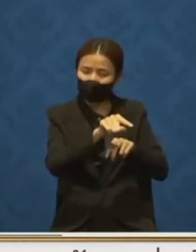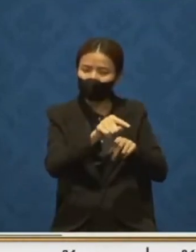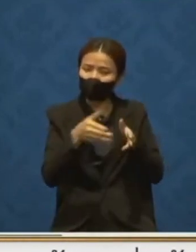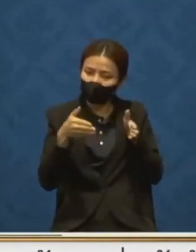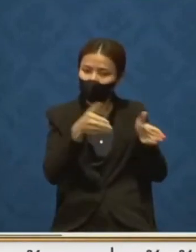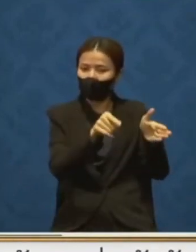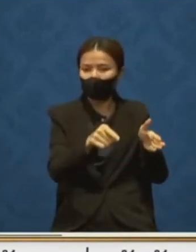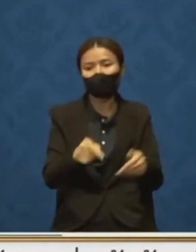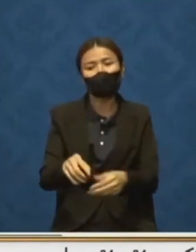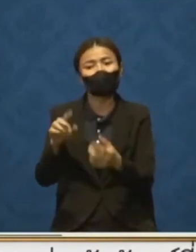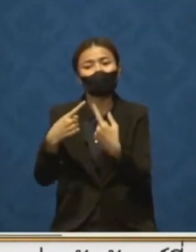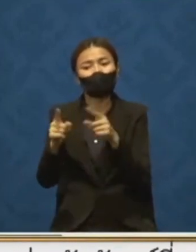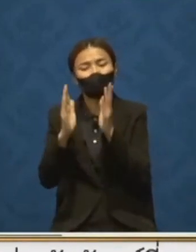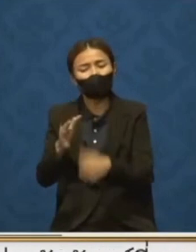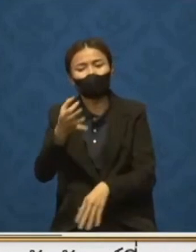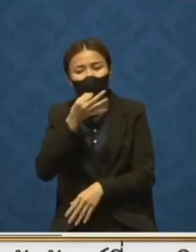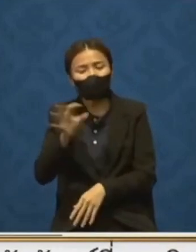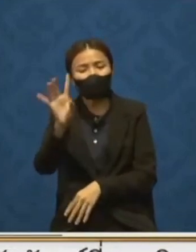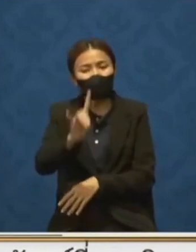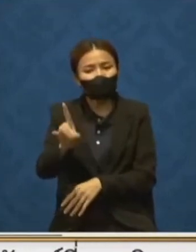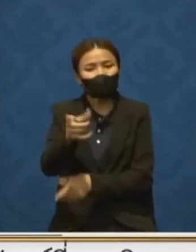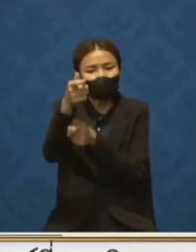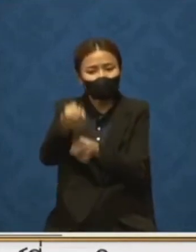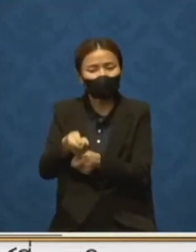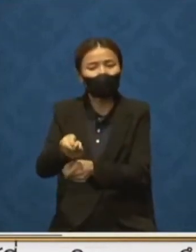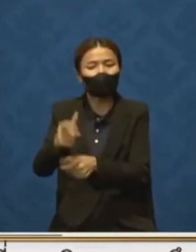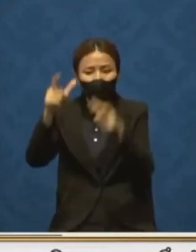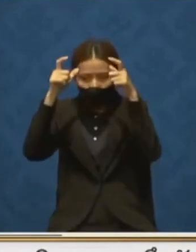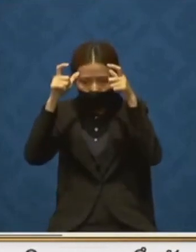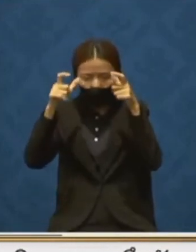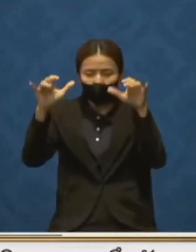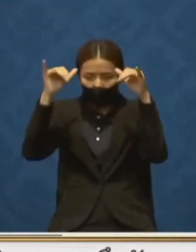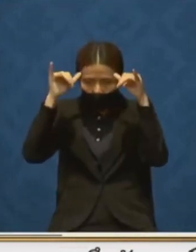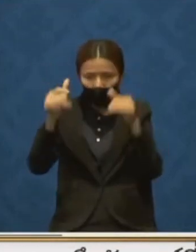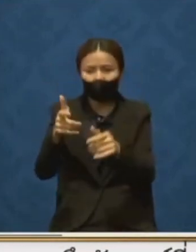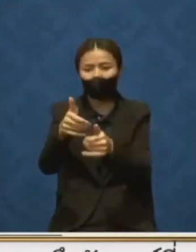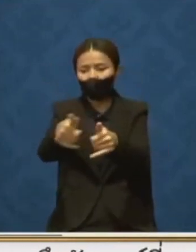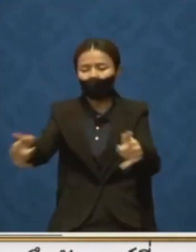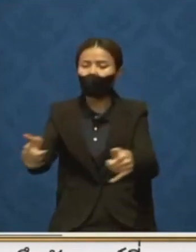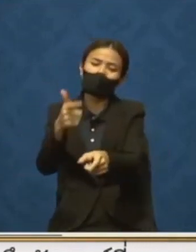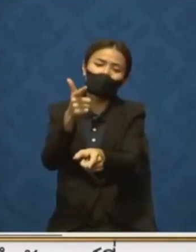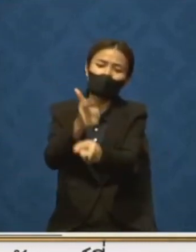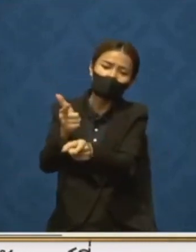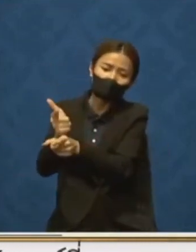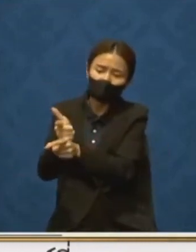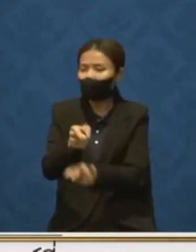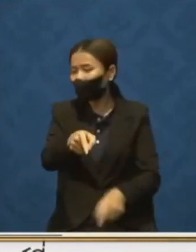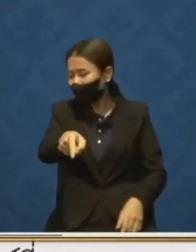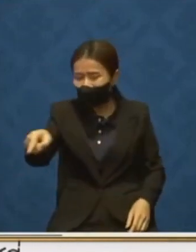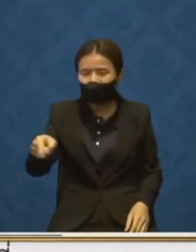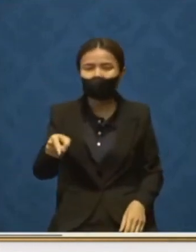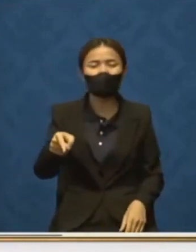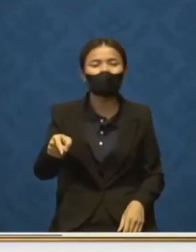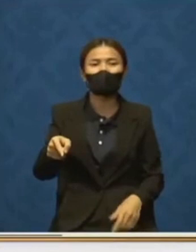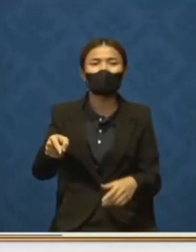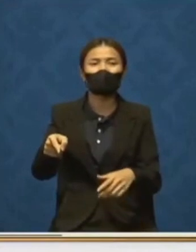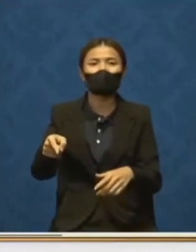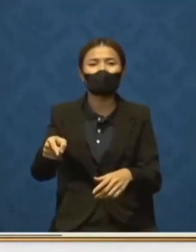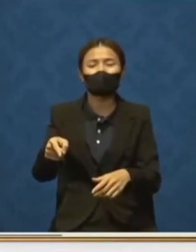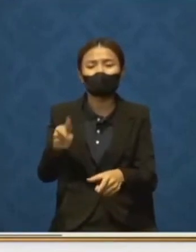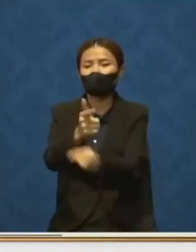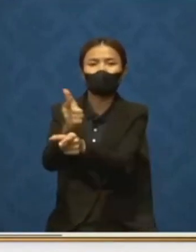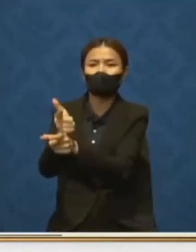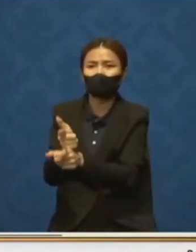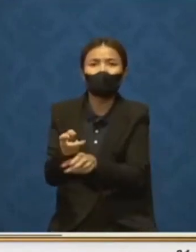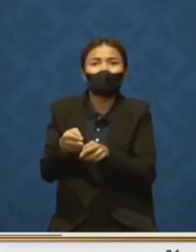ษตรกรรายย่อยใครที่จะเลี้ยงวัว10ตัว20ตัวเป็น100ตัวเป็นการเลี้ยงส่ว